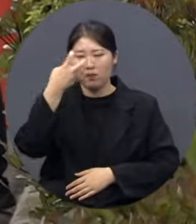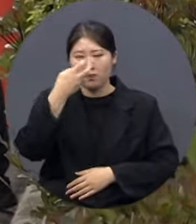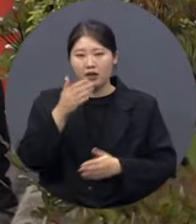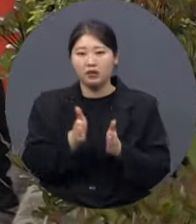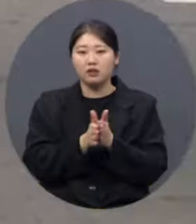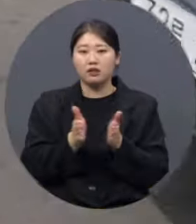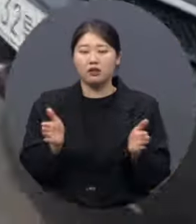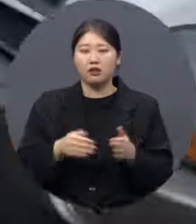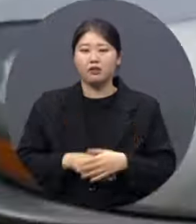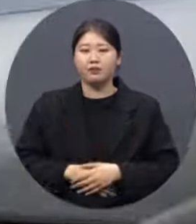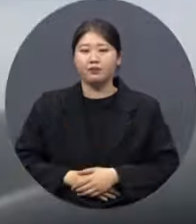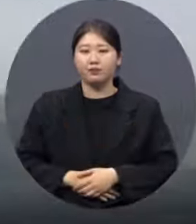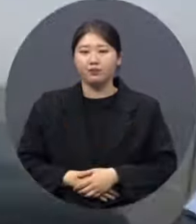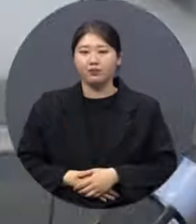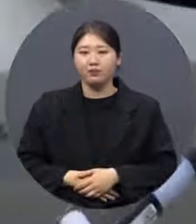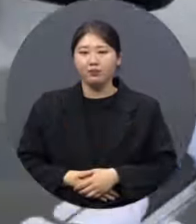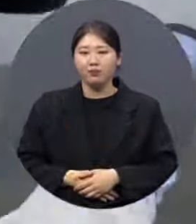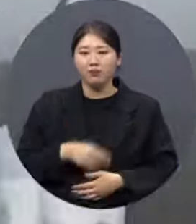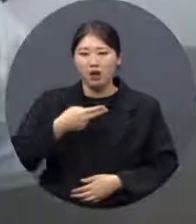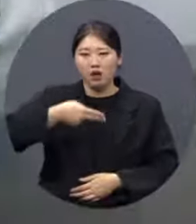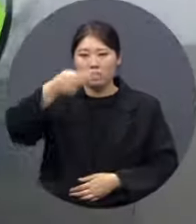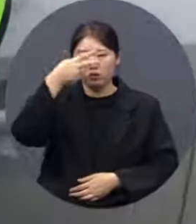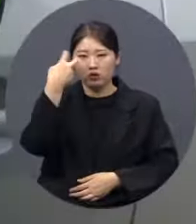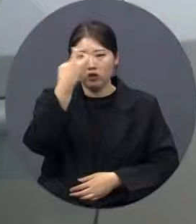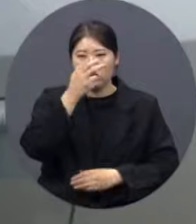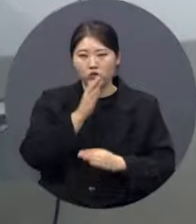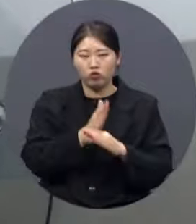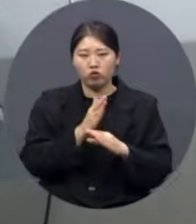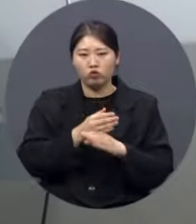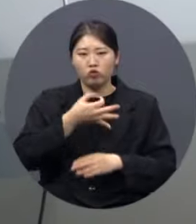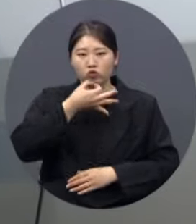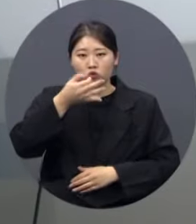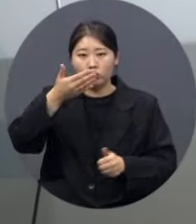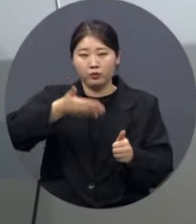벌입니다. 운전자입니다. 흥분하십시오.